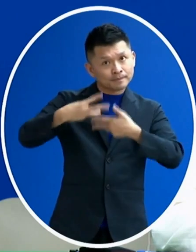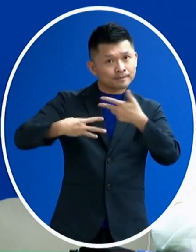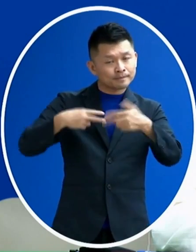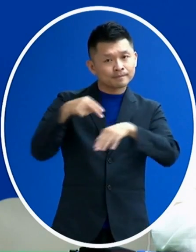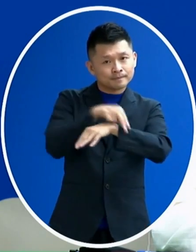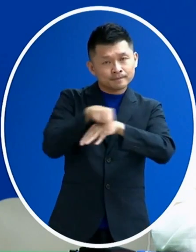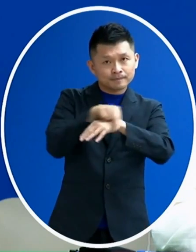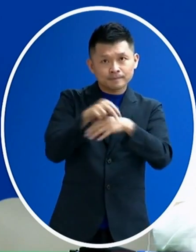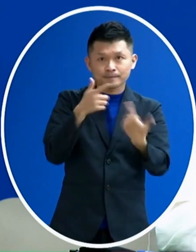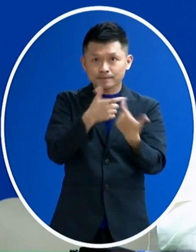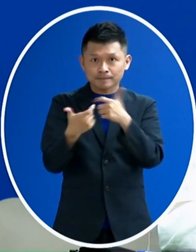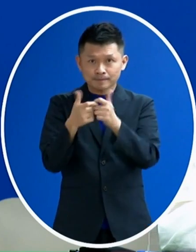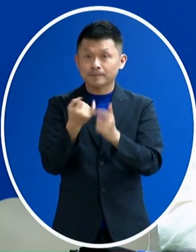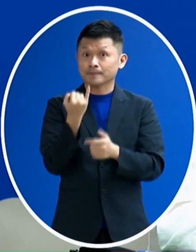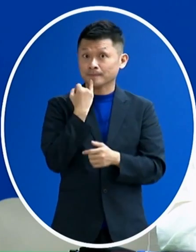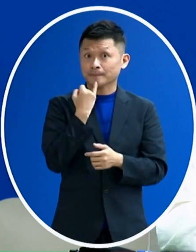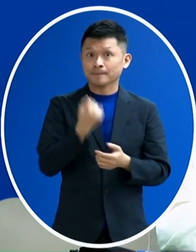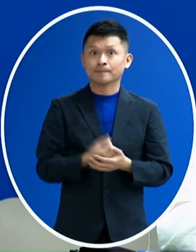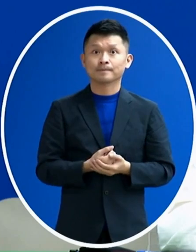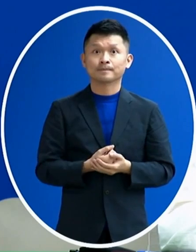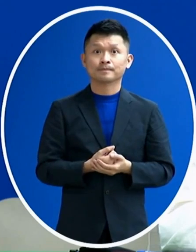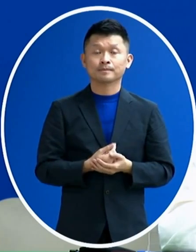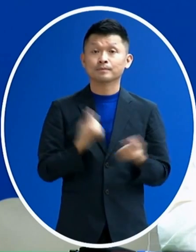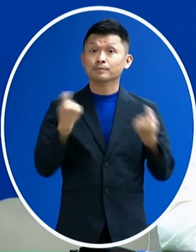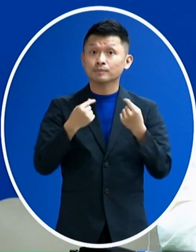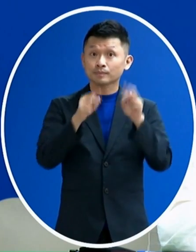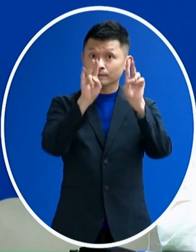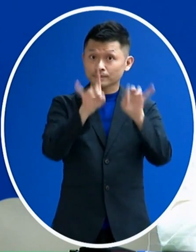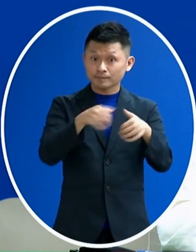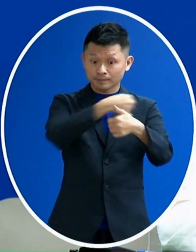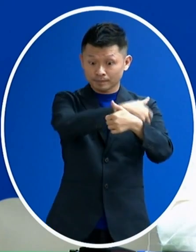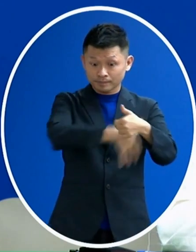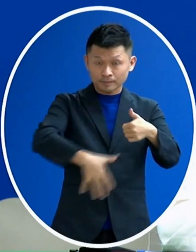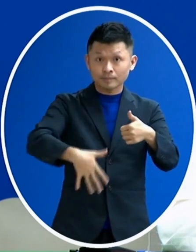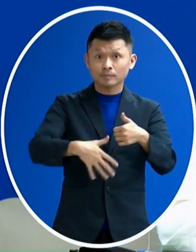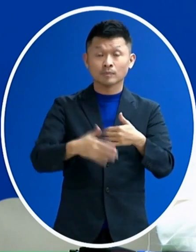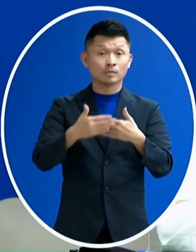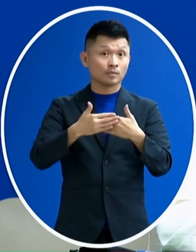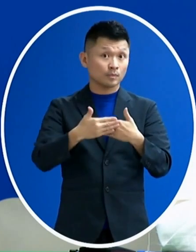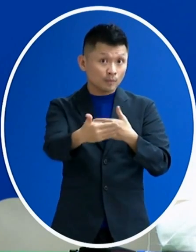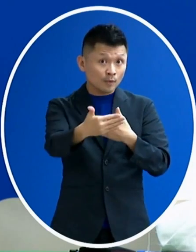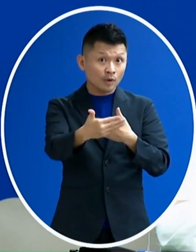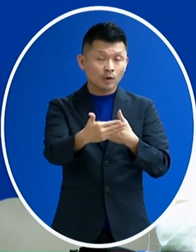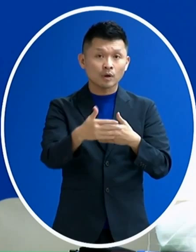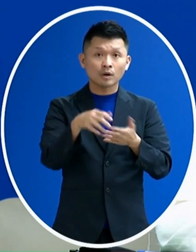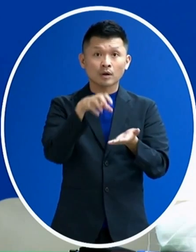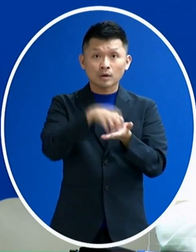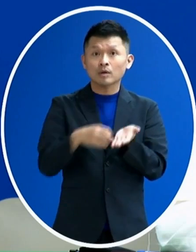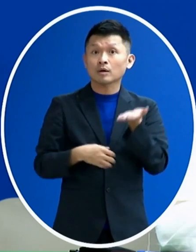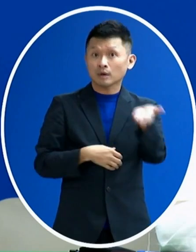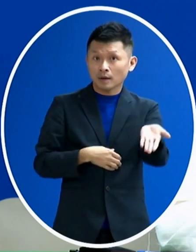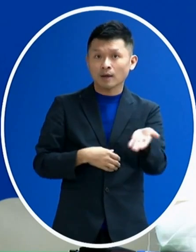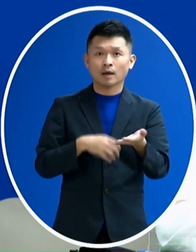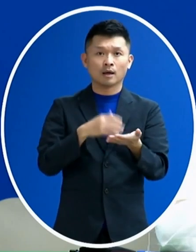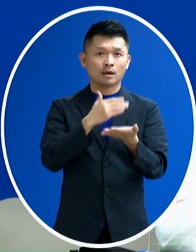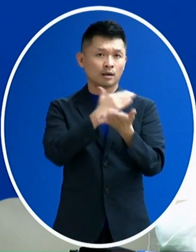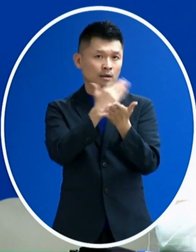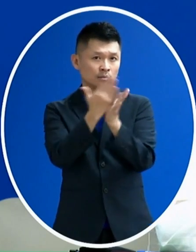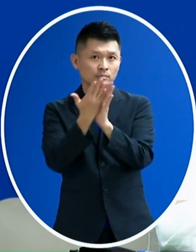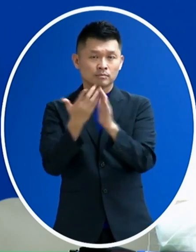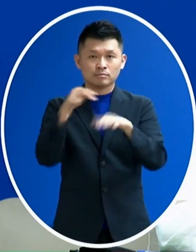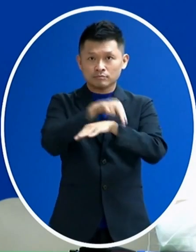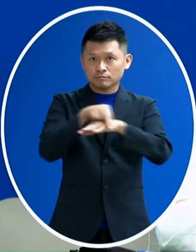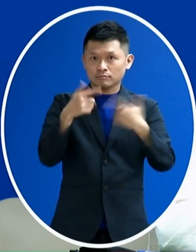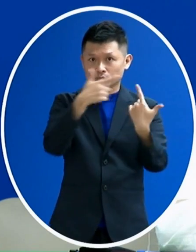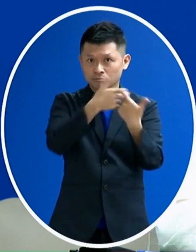套措施例如说我们有一些这个资讯系统开立隔离的这些文件等等的这些行政上的配套以